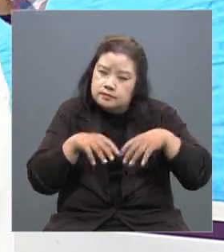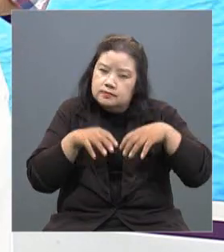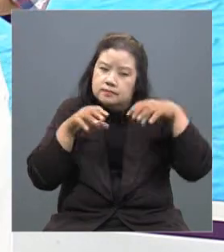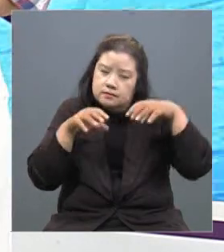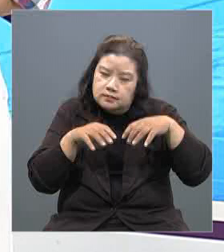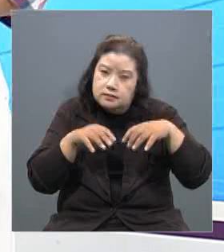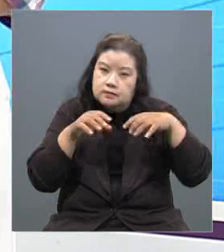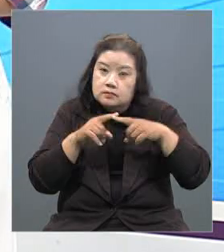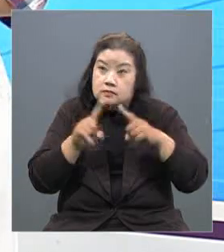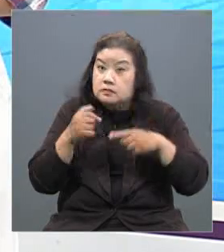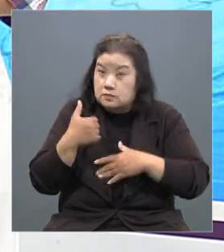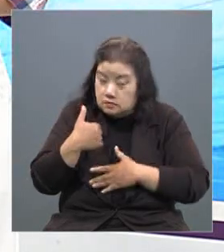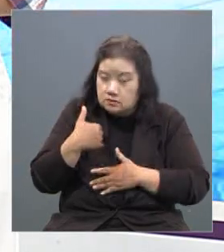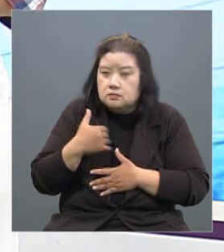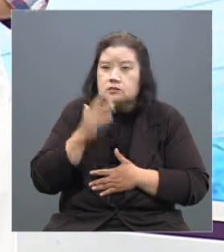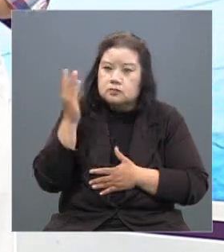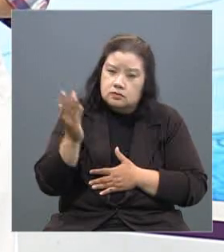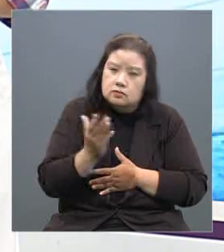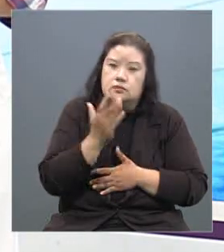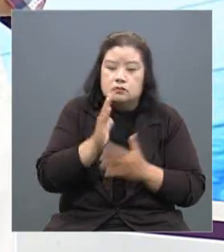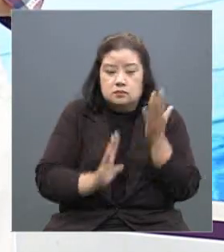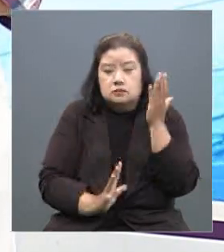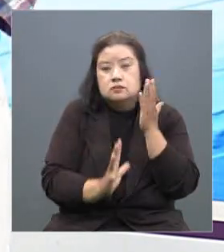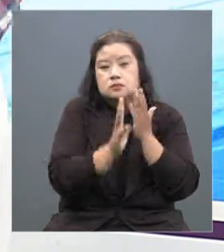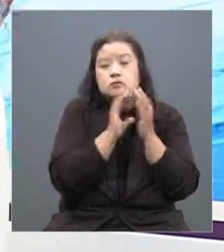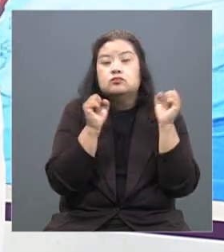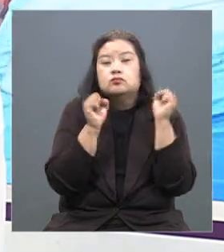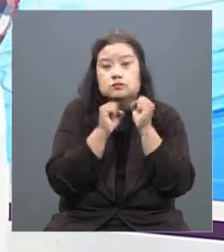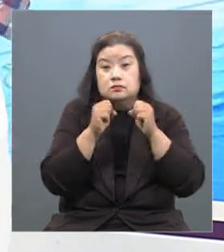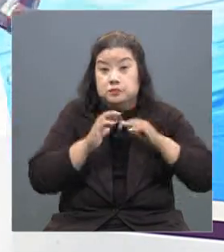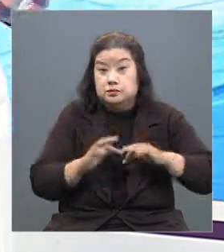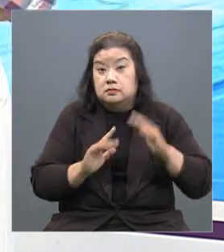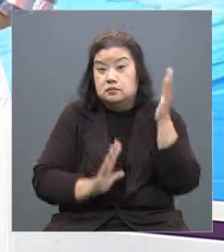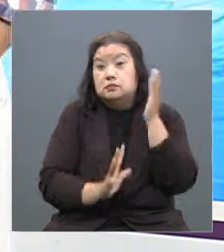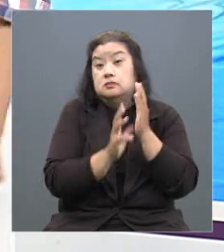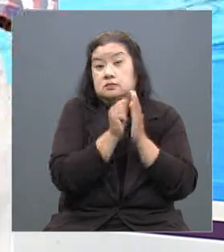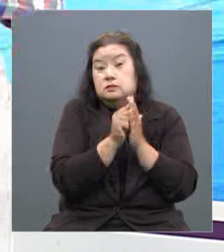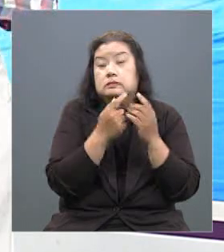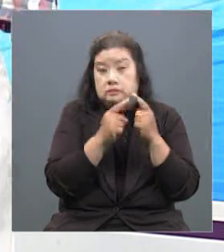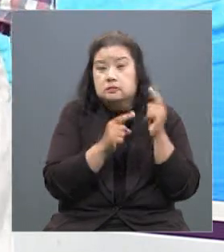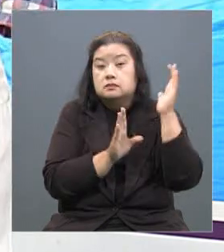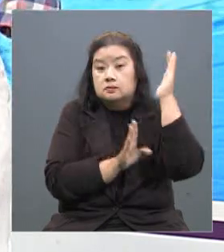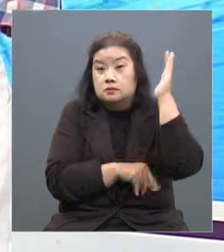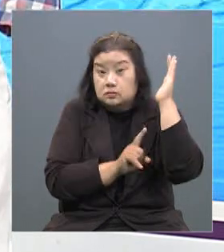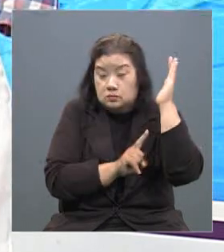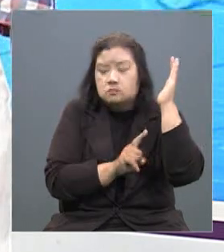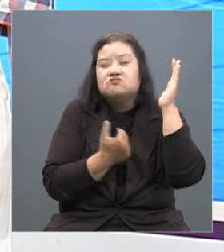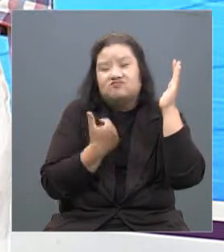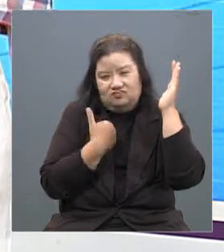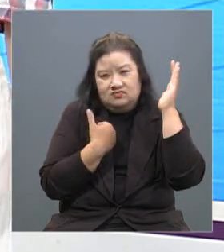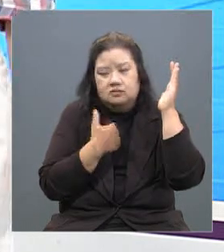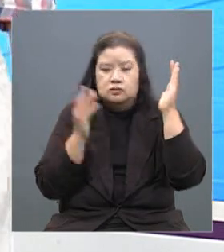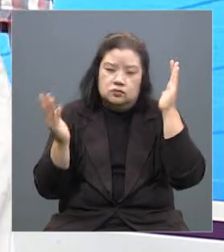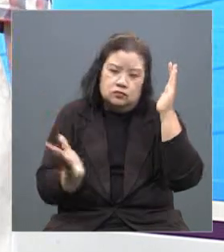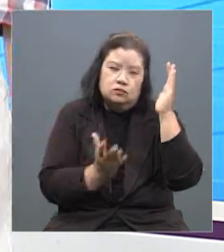ฝนก็จะมีจากลมใต้ลมตะวันออกเฉียงใต้พัดเอาความชื้นจากทะเลเข้ามาส่วนทางใต้นะคะก็จะมีลมตะวันออกลมตะ